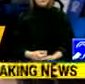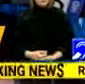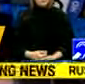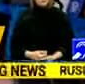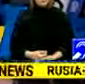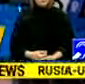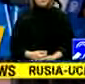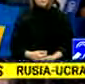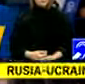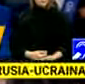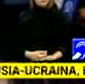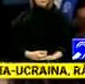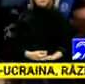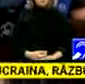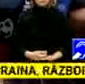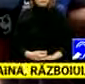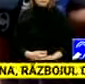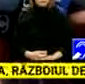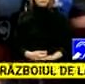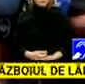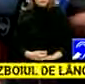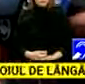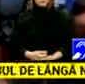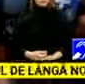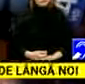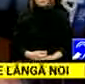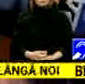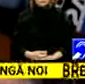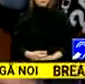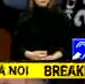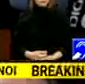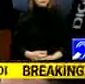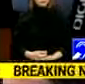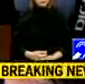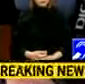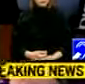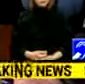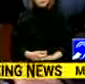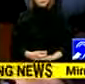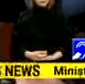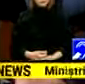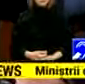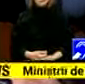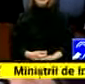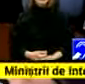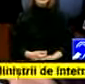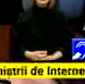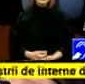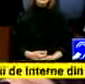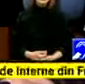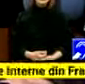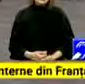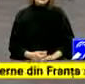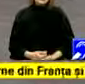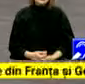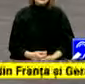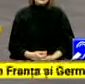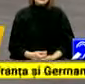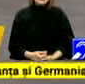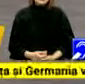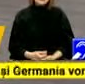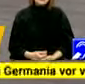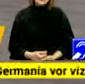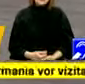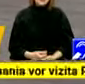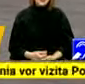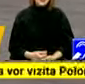the bombing. We saw some lights, we heard some noise, and it was very tiring, so we decided to protect